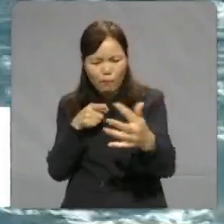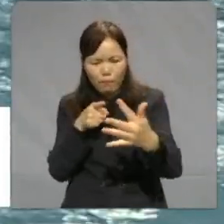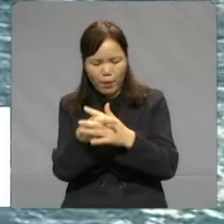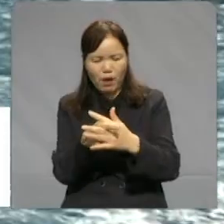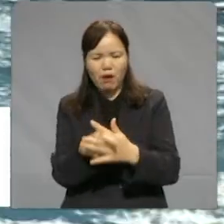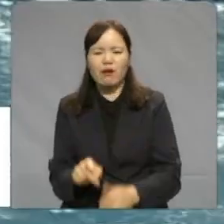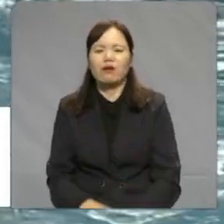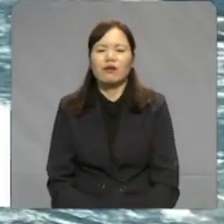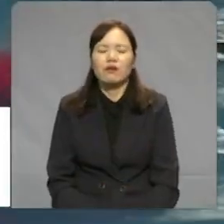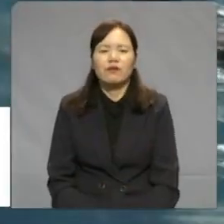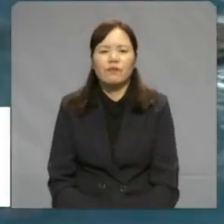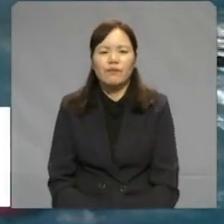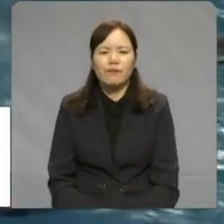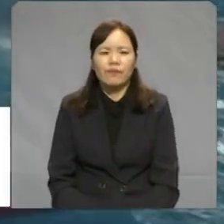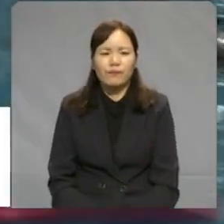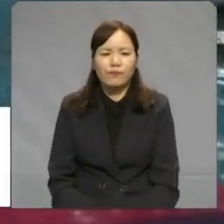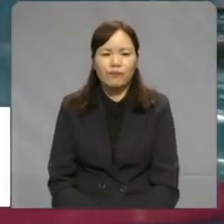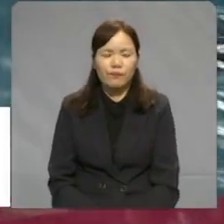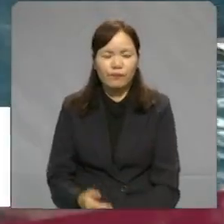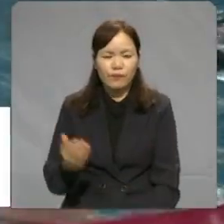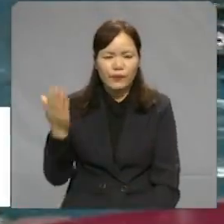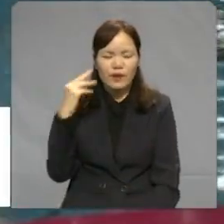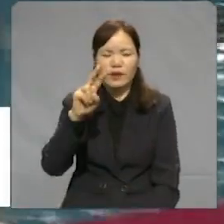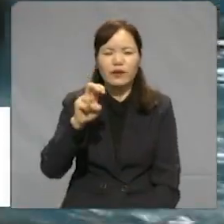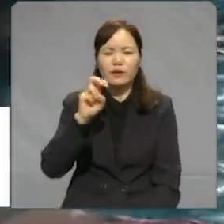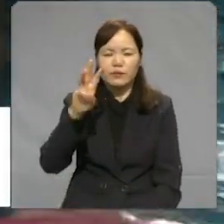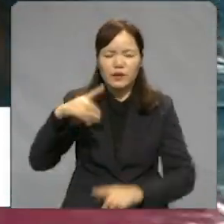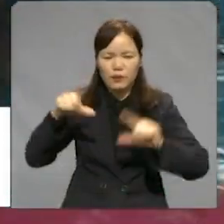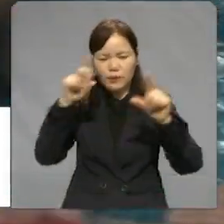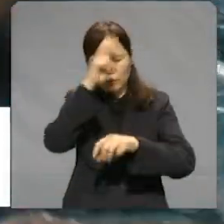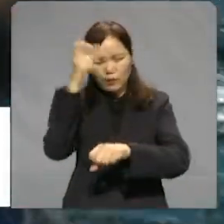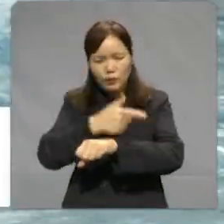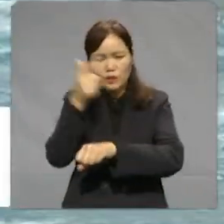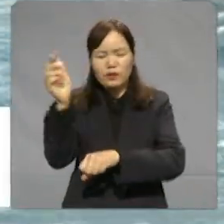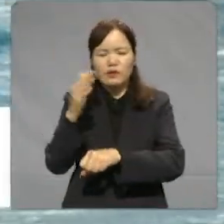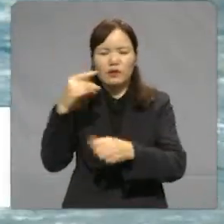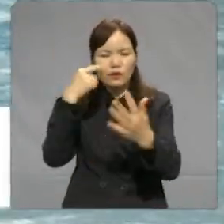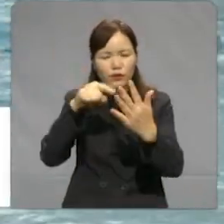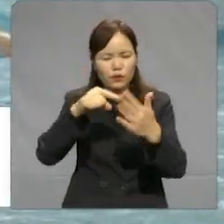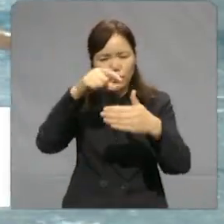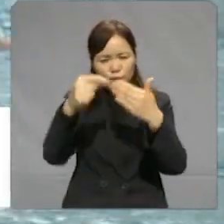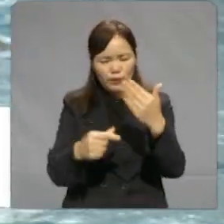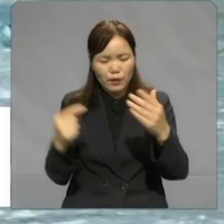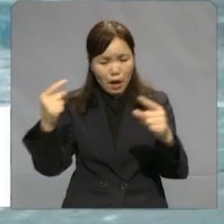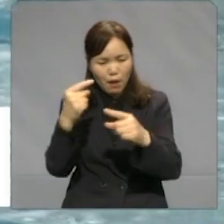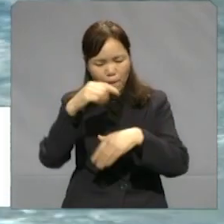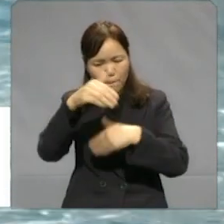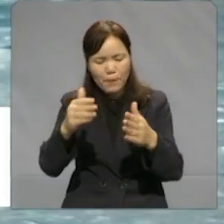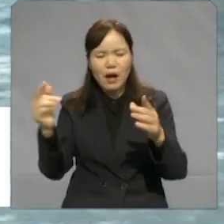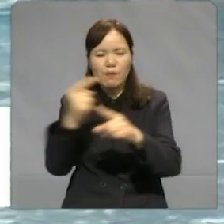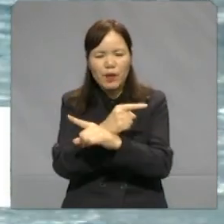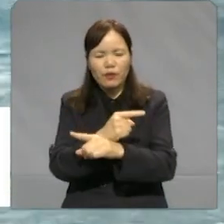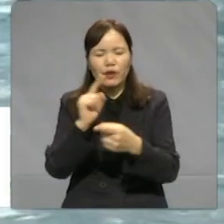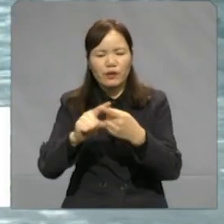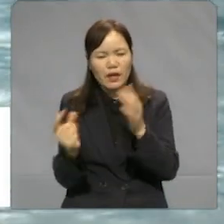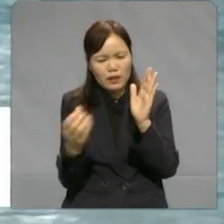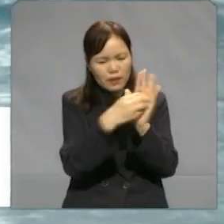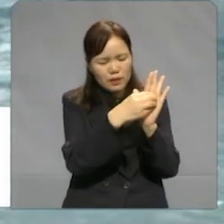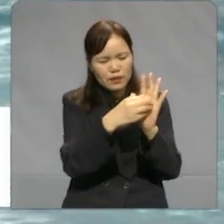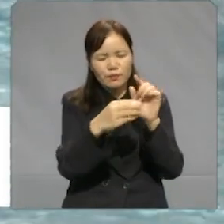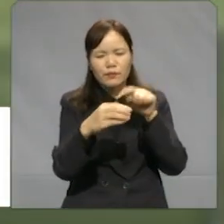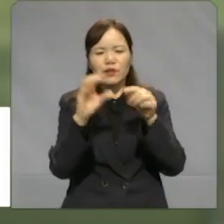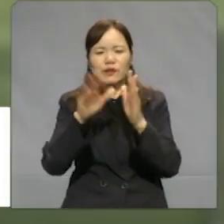유출됐습니다. 공사는 지난 23일 오후 6시쯤 강습 프로그램 변경에 관한 게시물에 12월